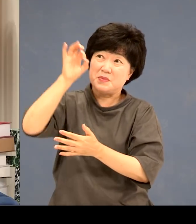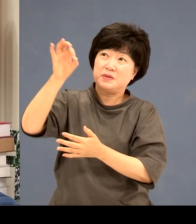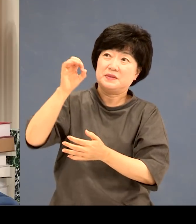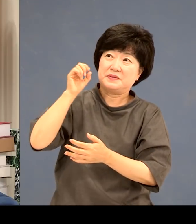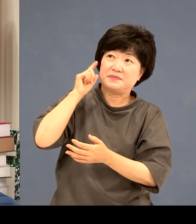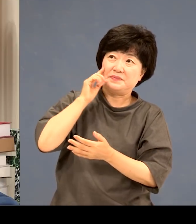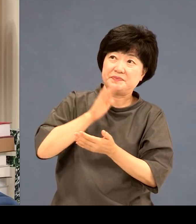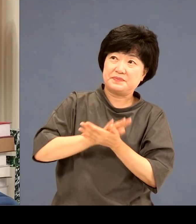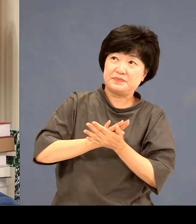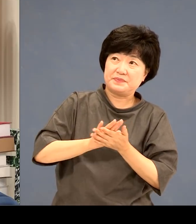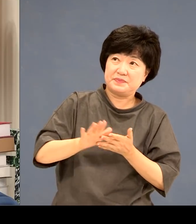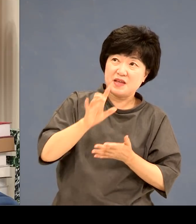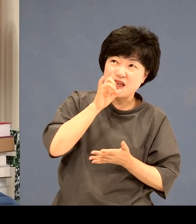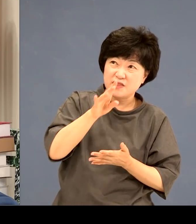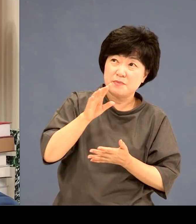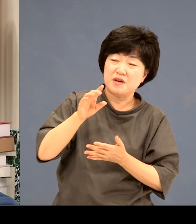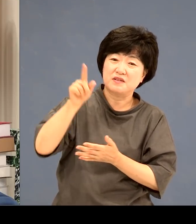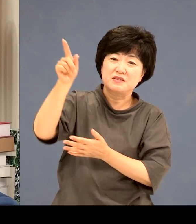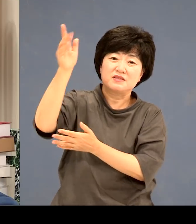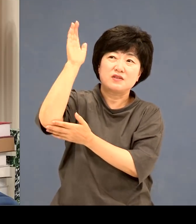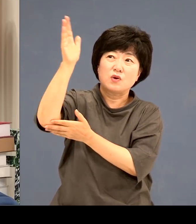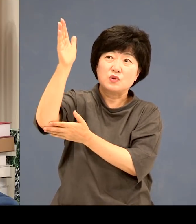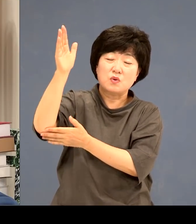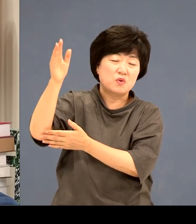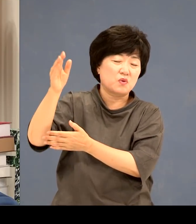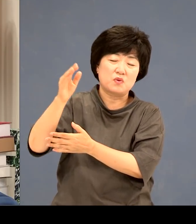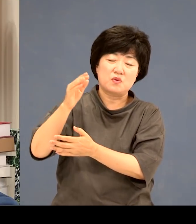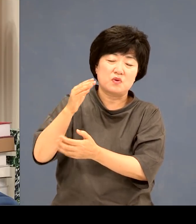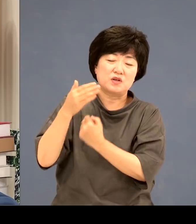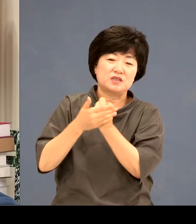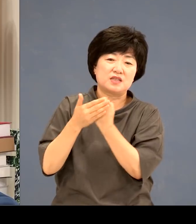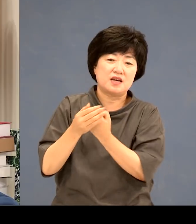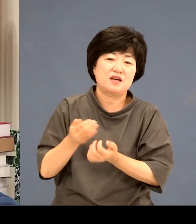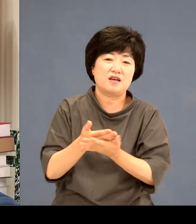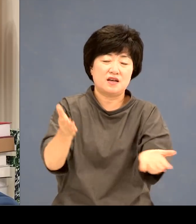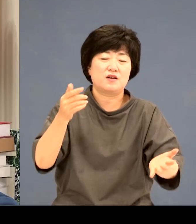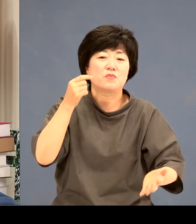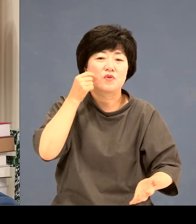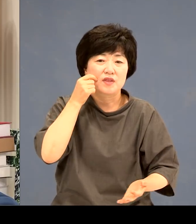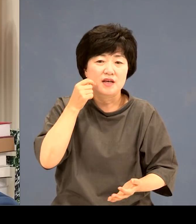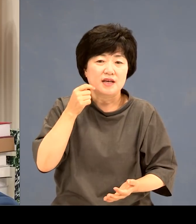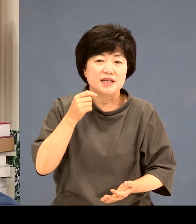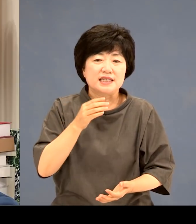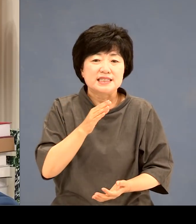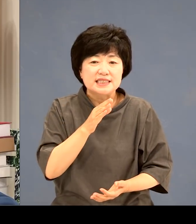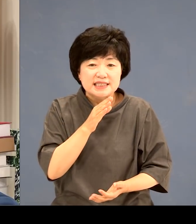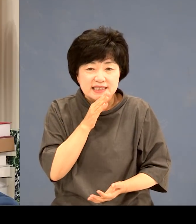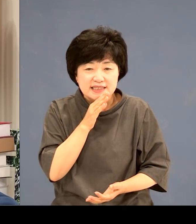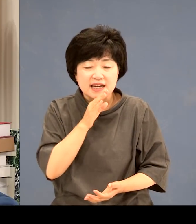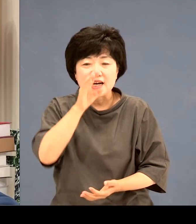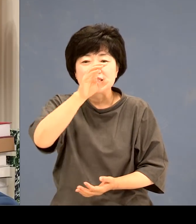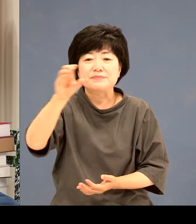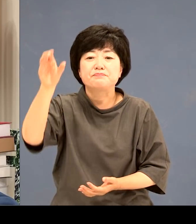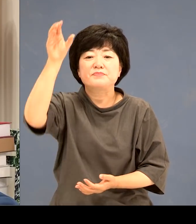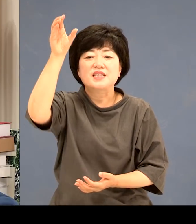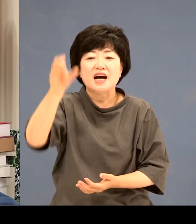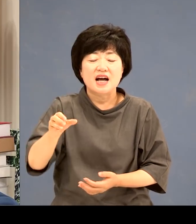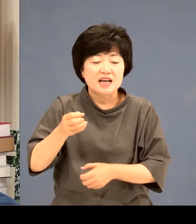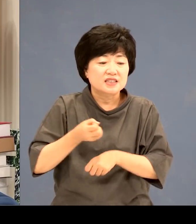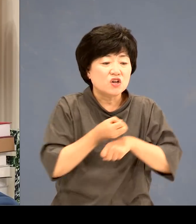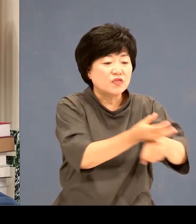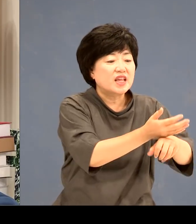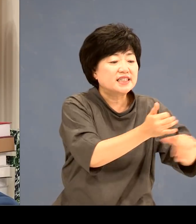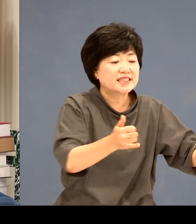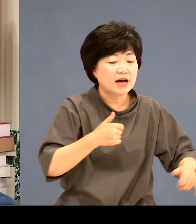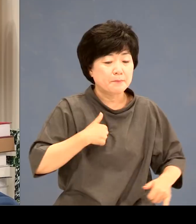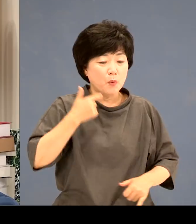가서 십자가의 전달자라고들 다들 그렇게 믿고 사역을 하시거든요. 그렇지만 정작 십자가의 원수로 살고